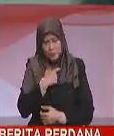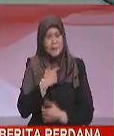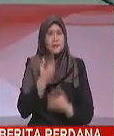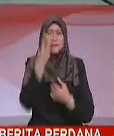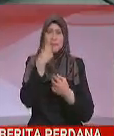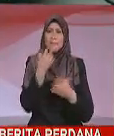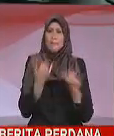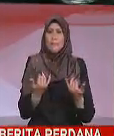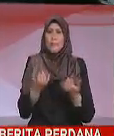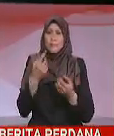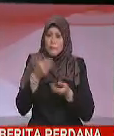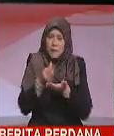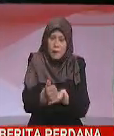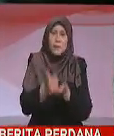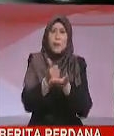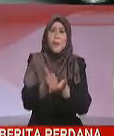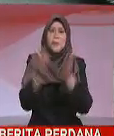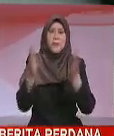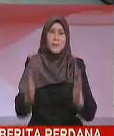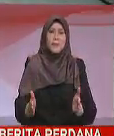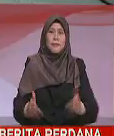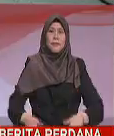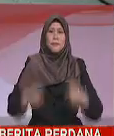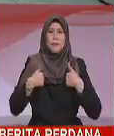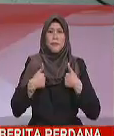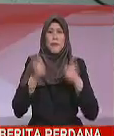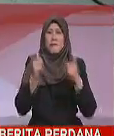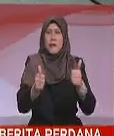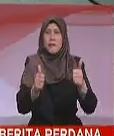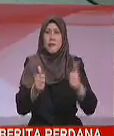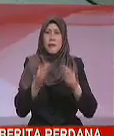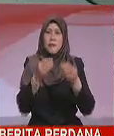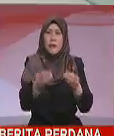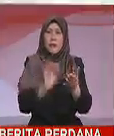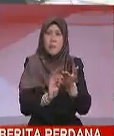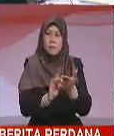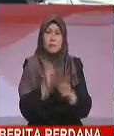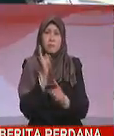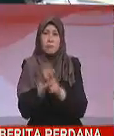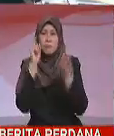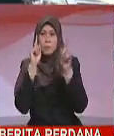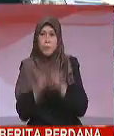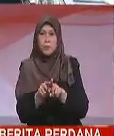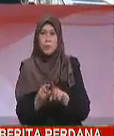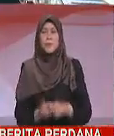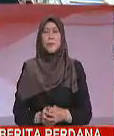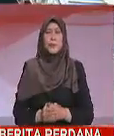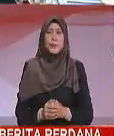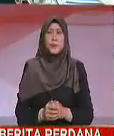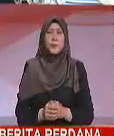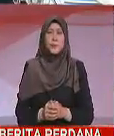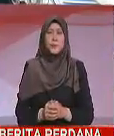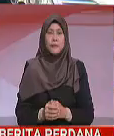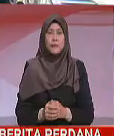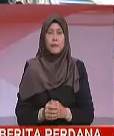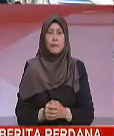their life for our people. So they should be looked after the first. That's true. Patut dan betul punya yang dia